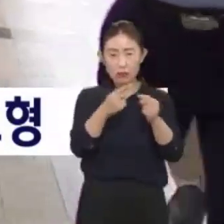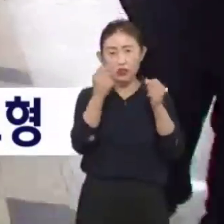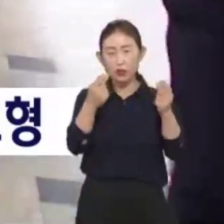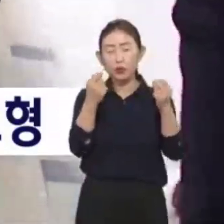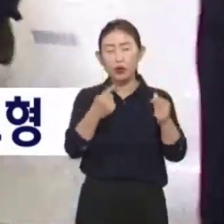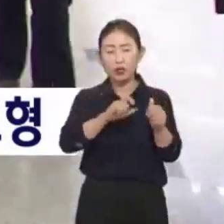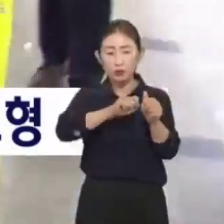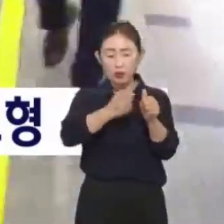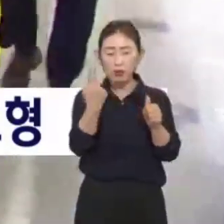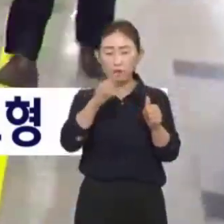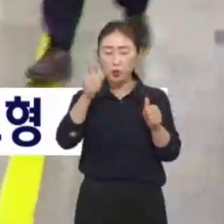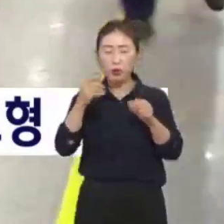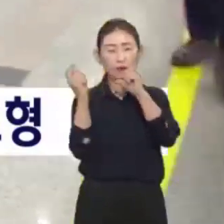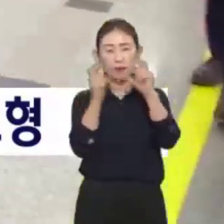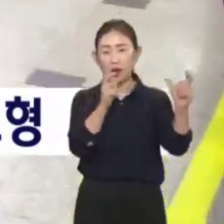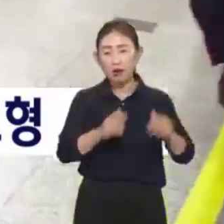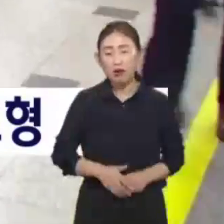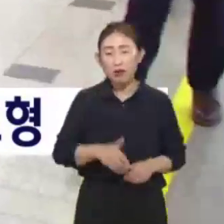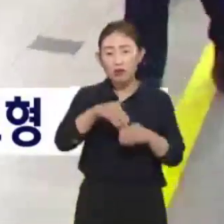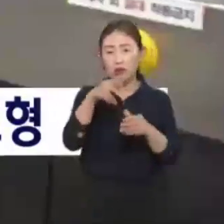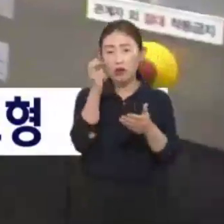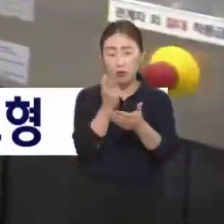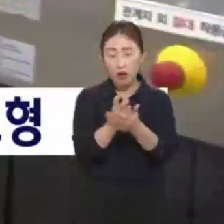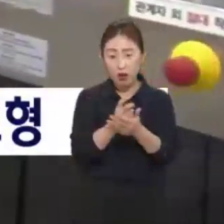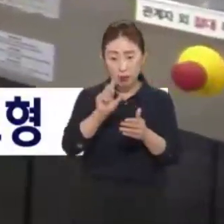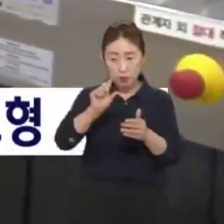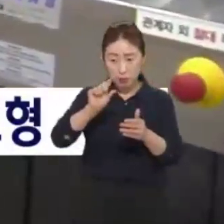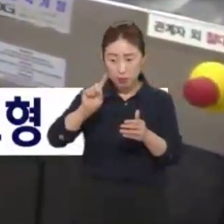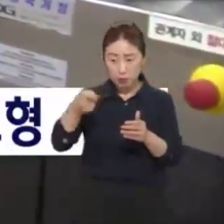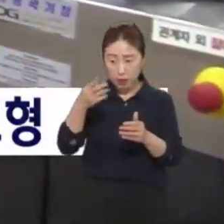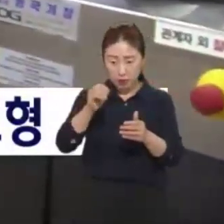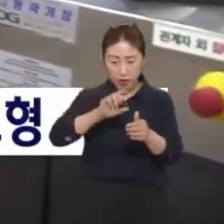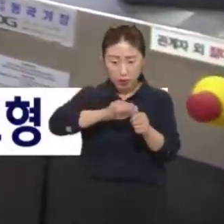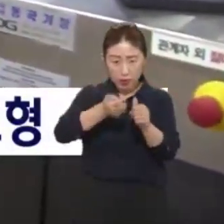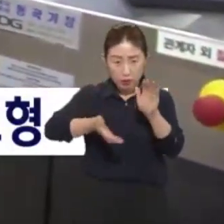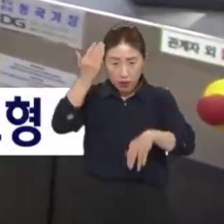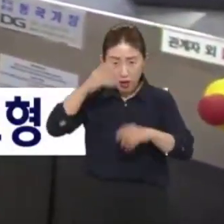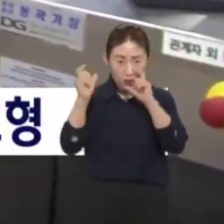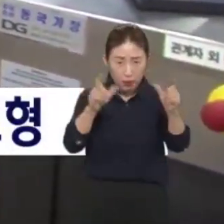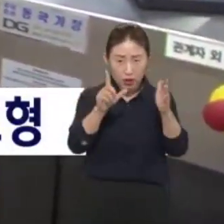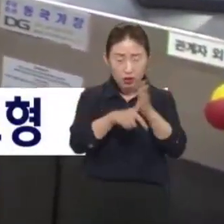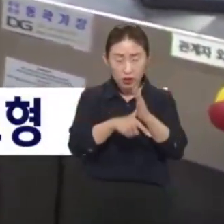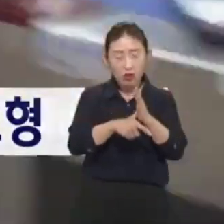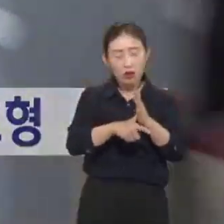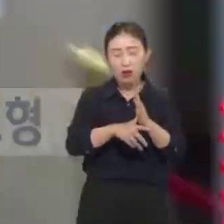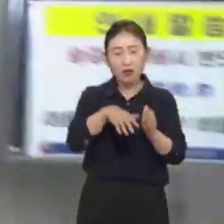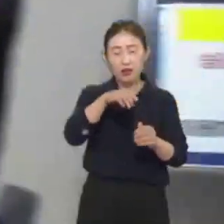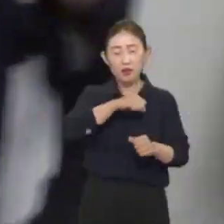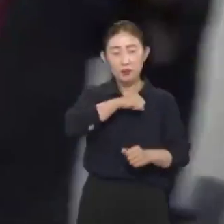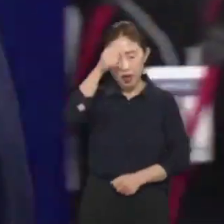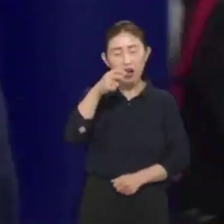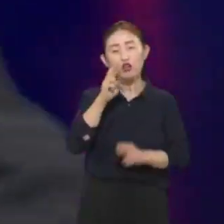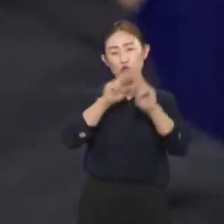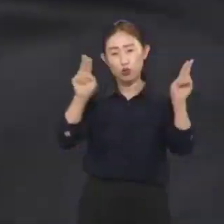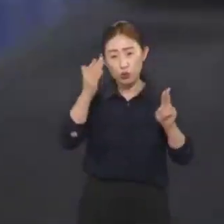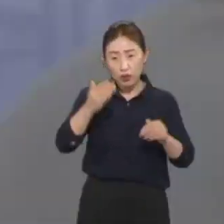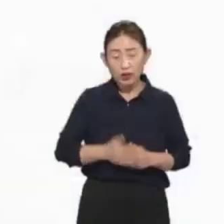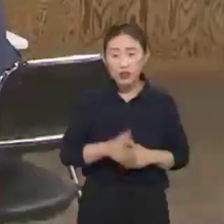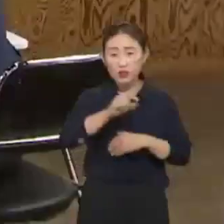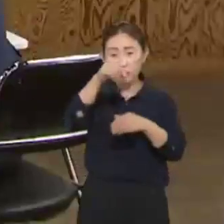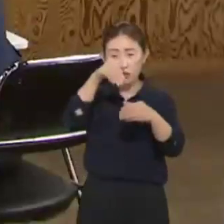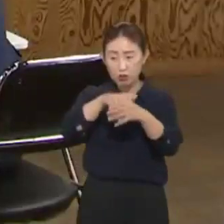원을 선고받았습니다. 공직선거법상 벌금 100만 원 이상의 형이 확정되면 당선 무효가 됩니다. 박 시장은